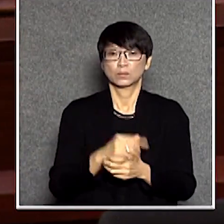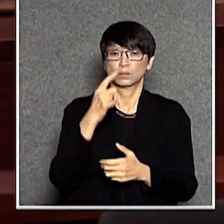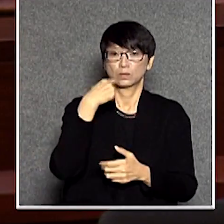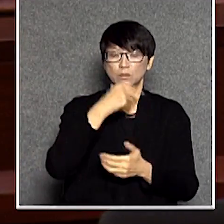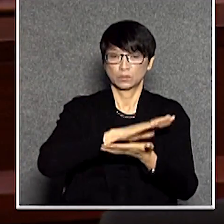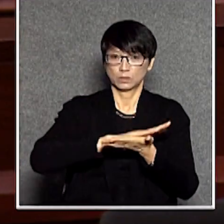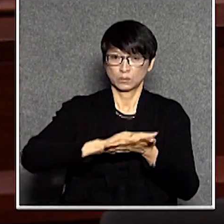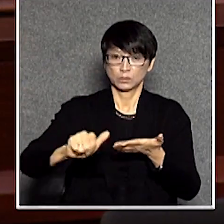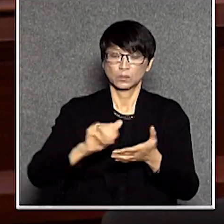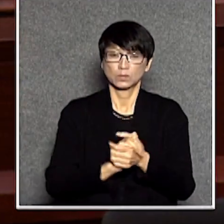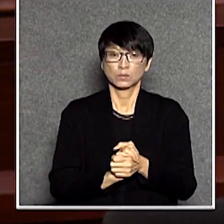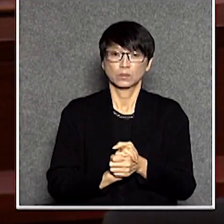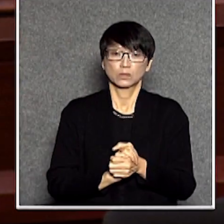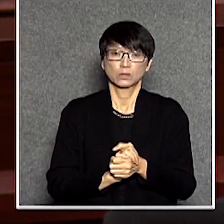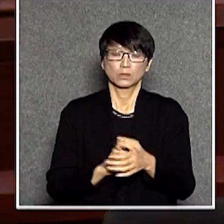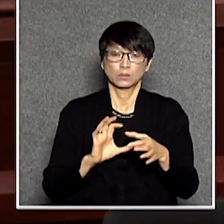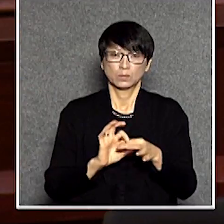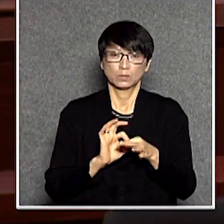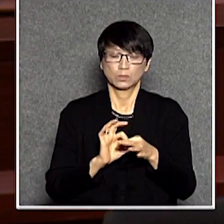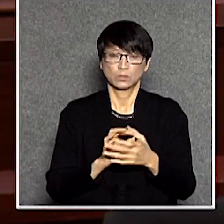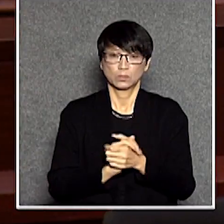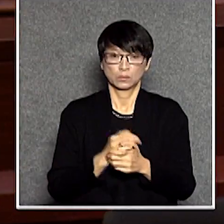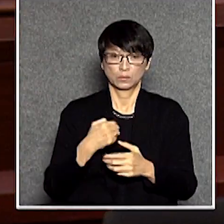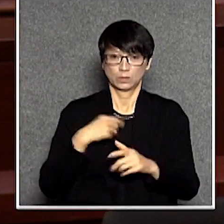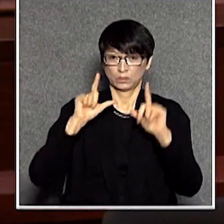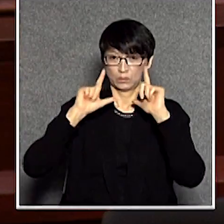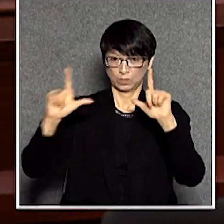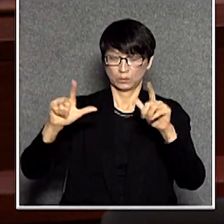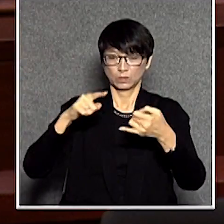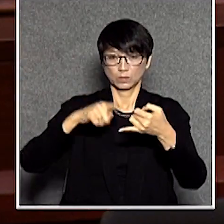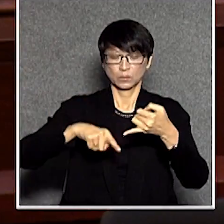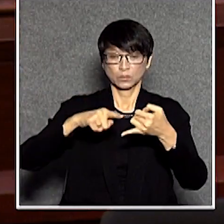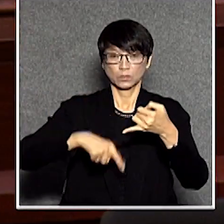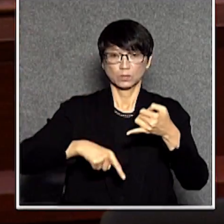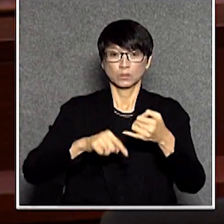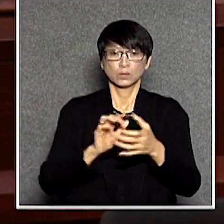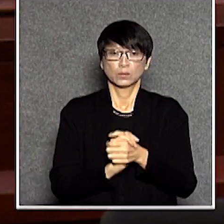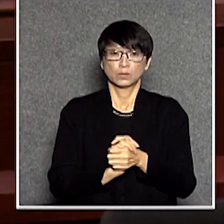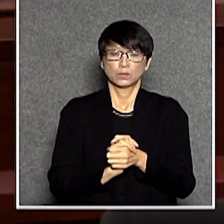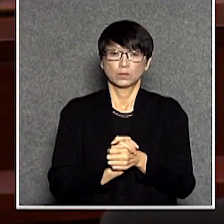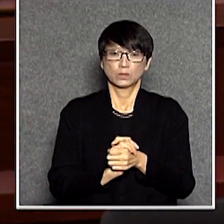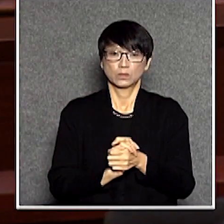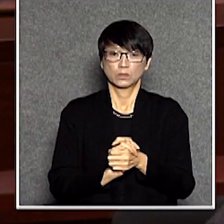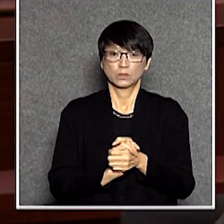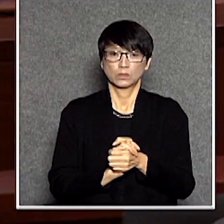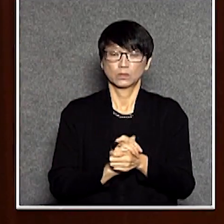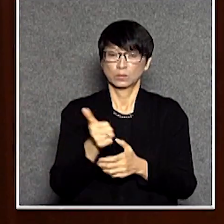清楚，特別在我的答案最後那段是我的看法，多謝。